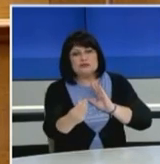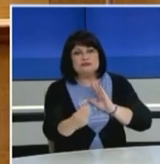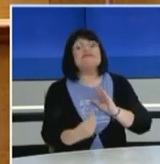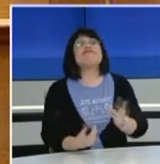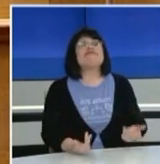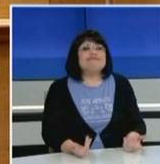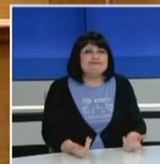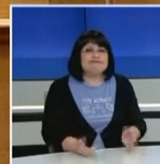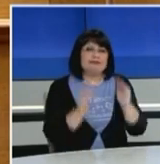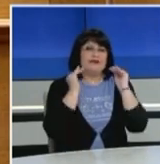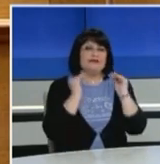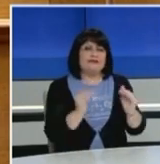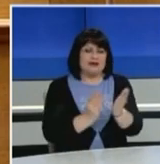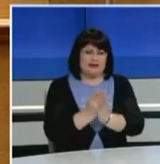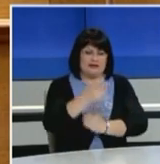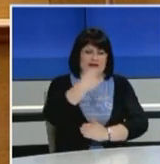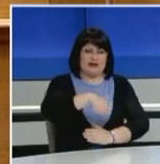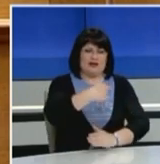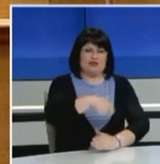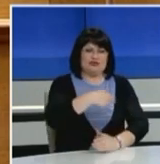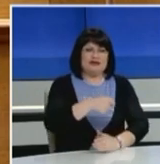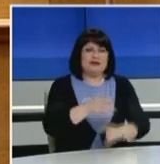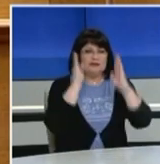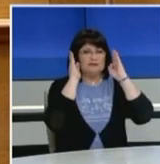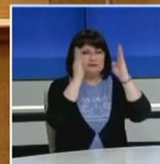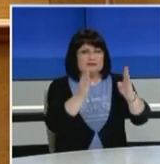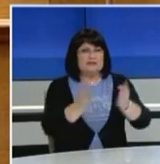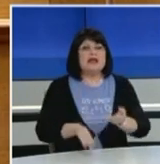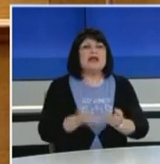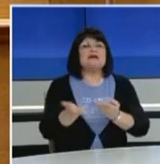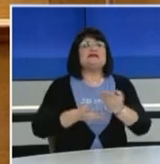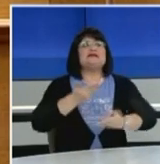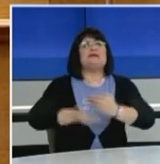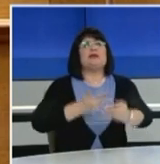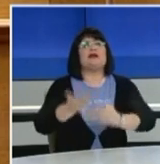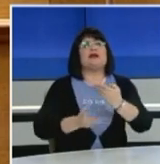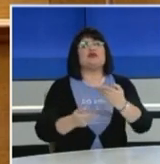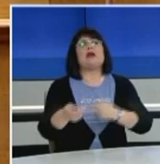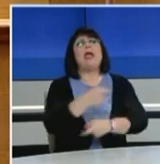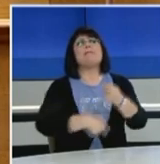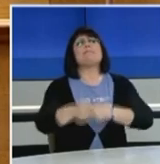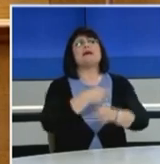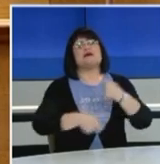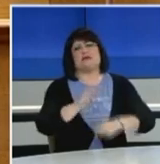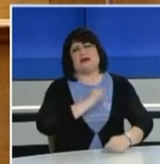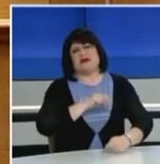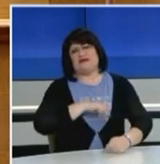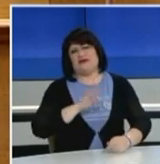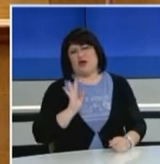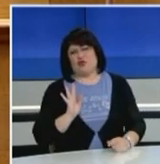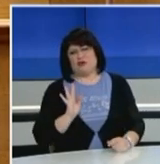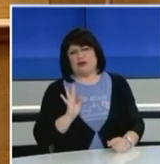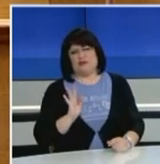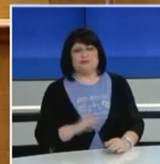και συντηρείται μια δικαιοσύνη που προσανατολίζεται στην εξυπηρέτηση κάποιων μεγάλων επιχειρηματικών συμφερόντων. Δεν